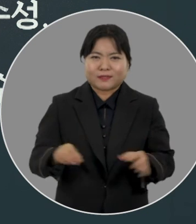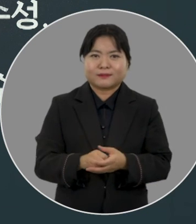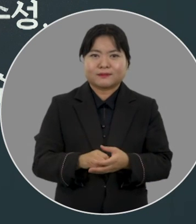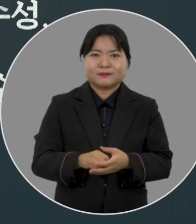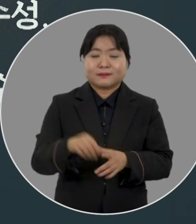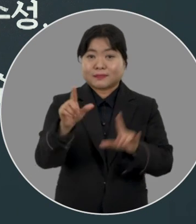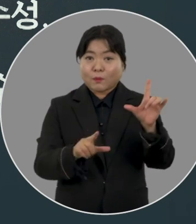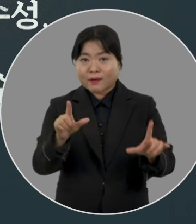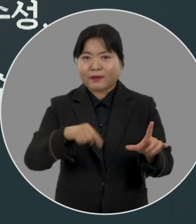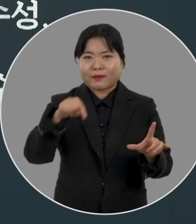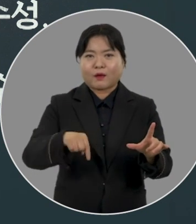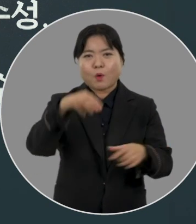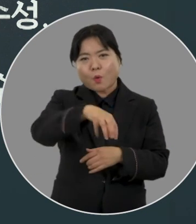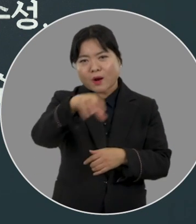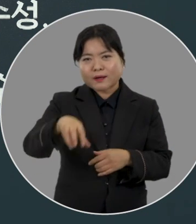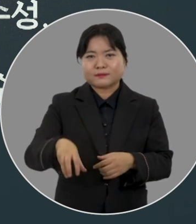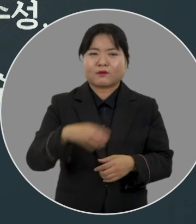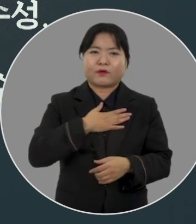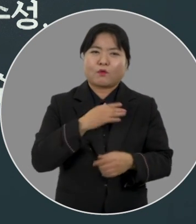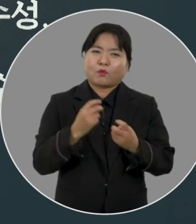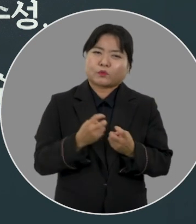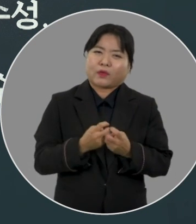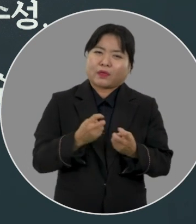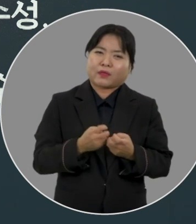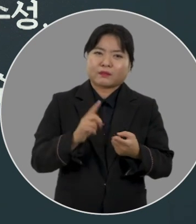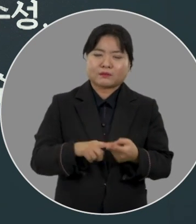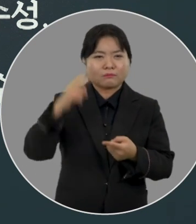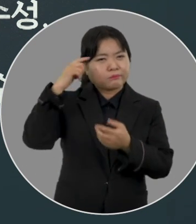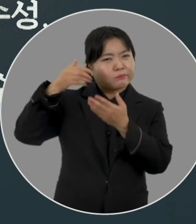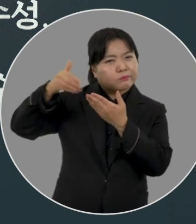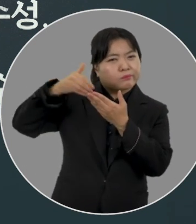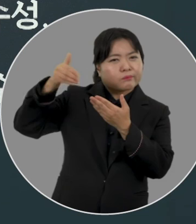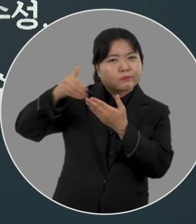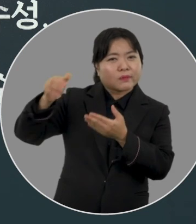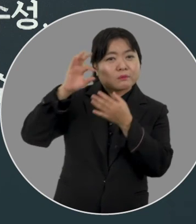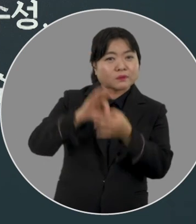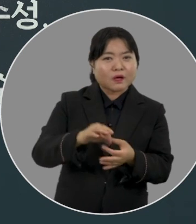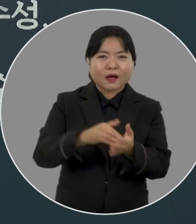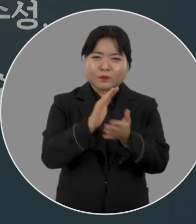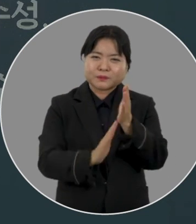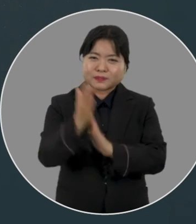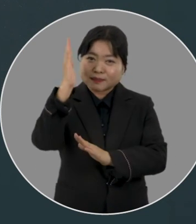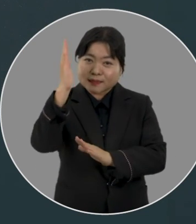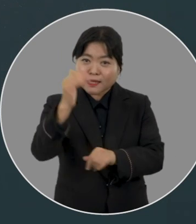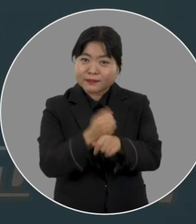순간에 상황에 공간에서 내가 어떻게 할까를 시뮬레이션 하면서 한없이 얘기할